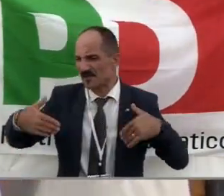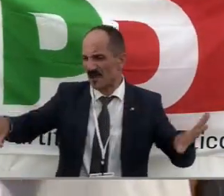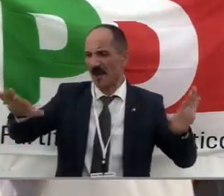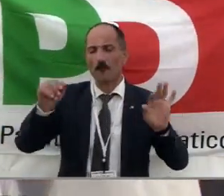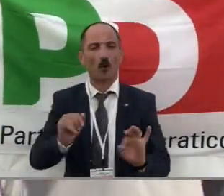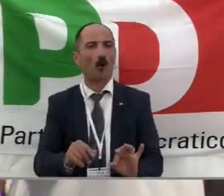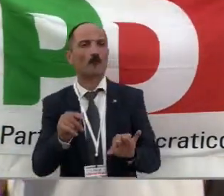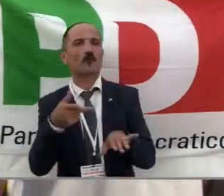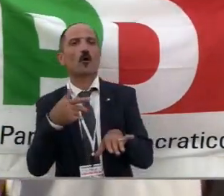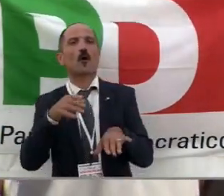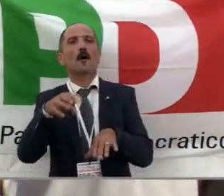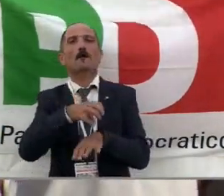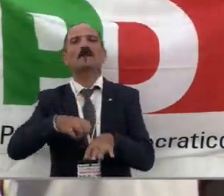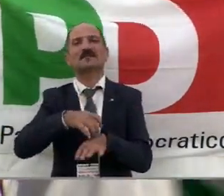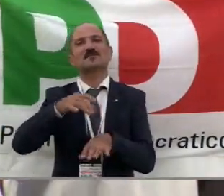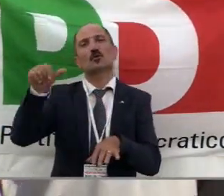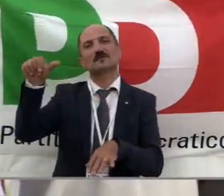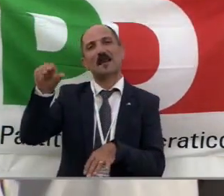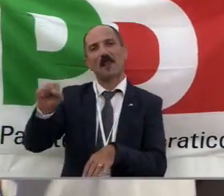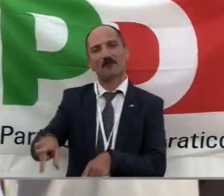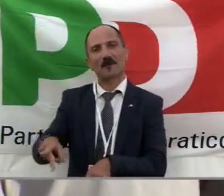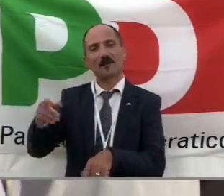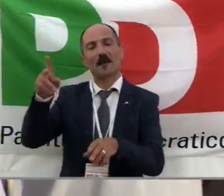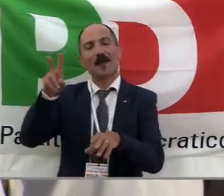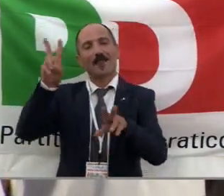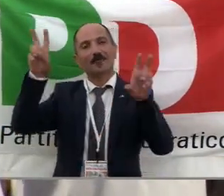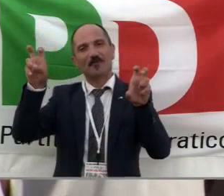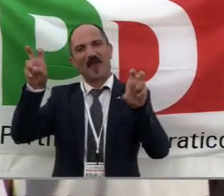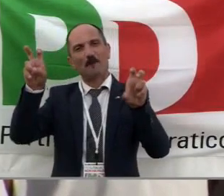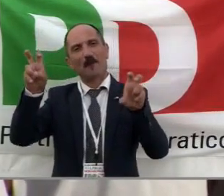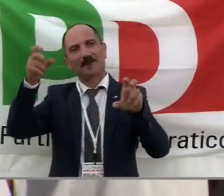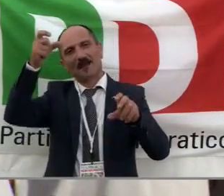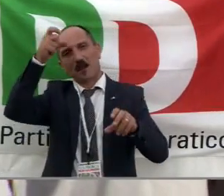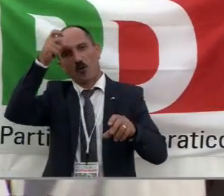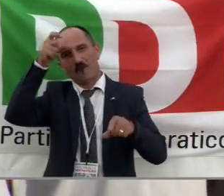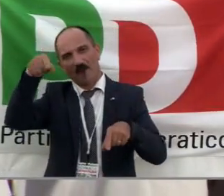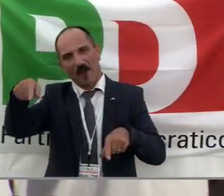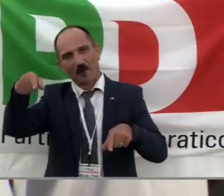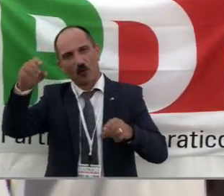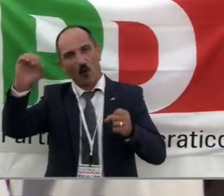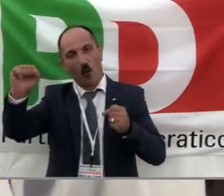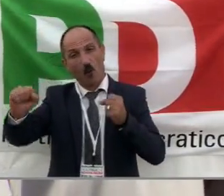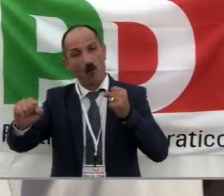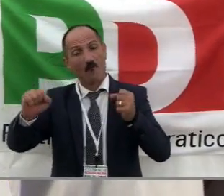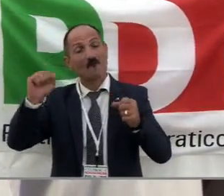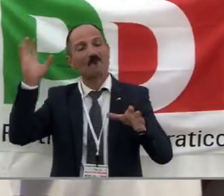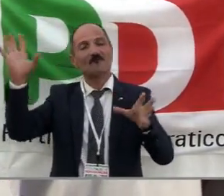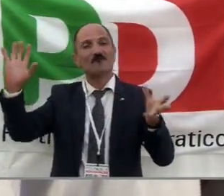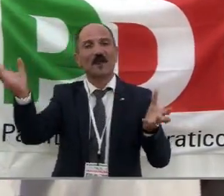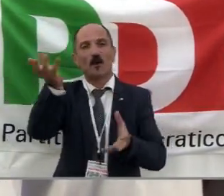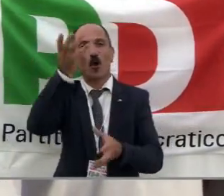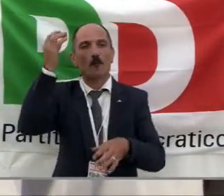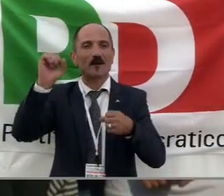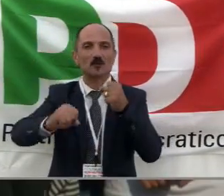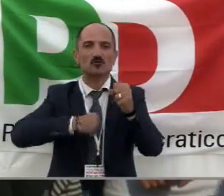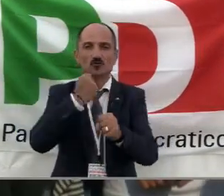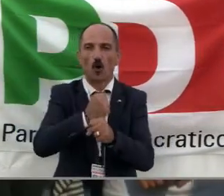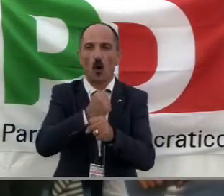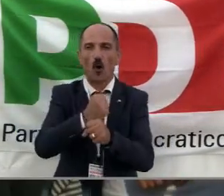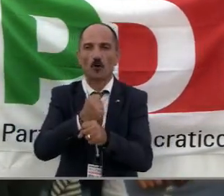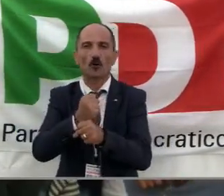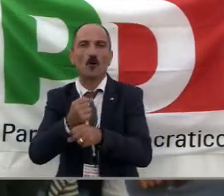un tema delicato come il tema del governo di un fenomeno storico complesso come